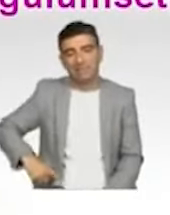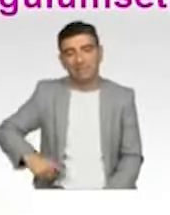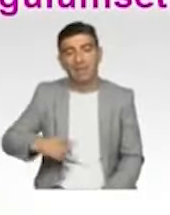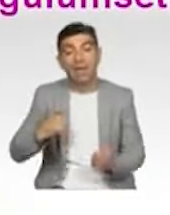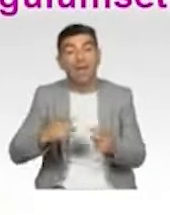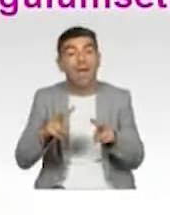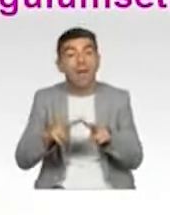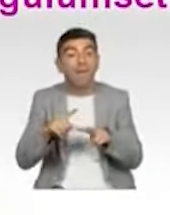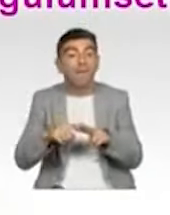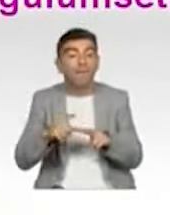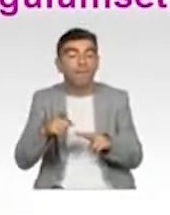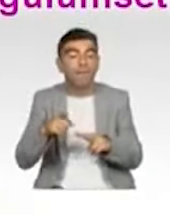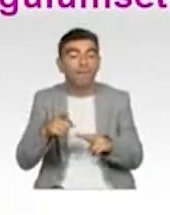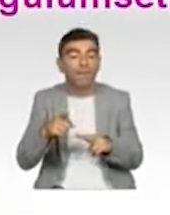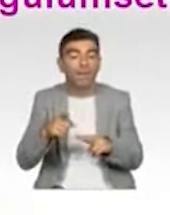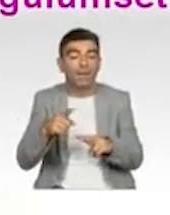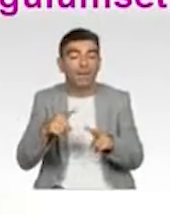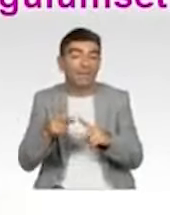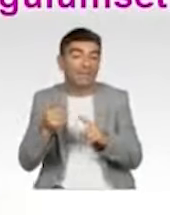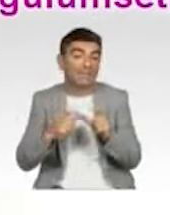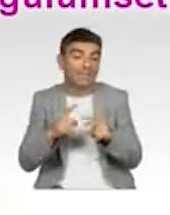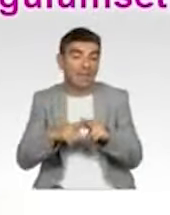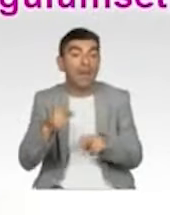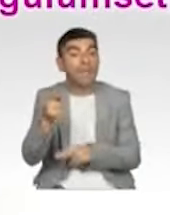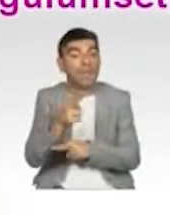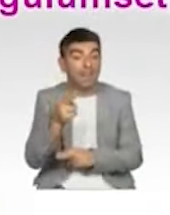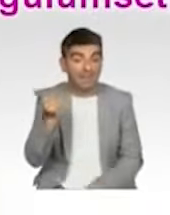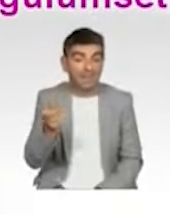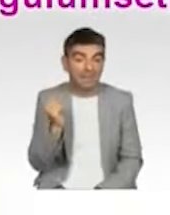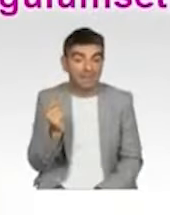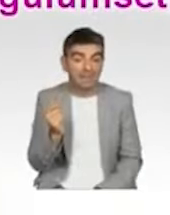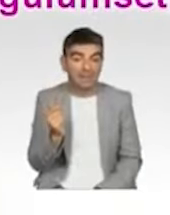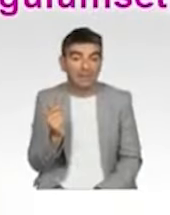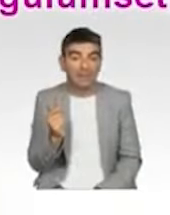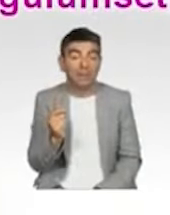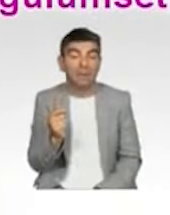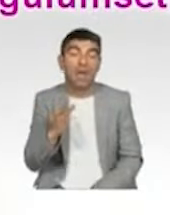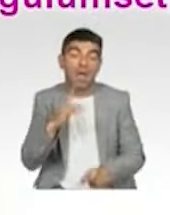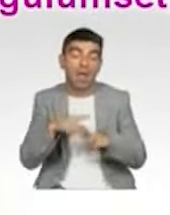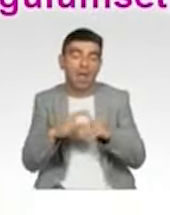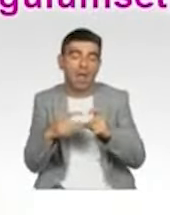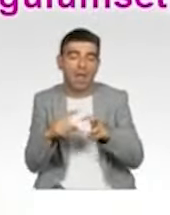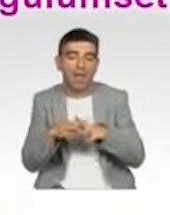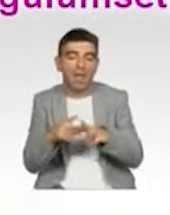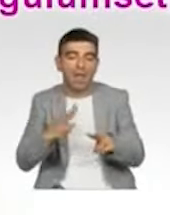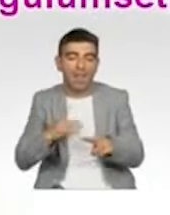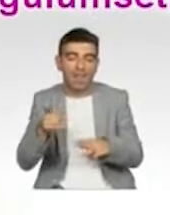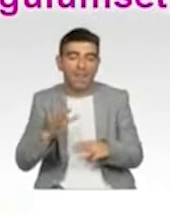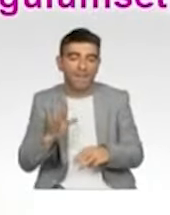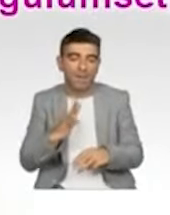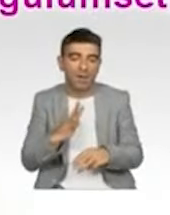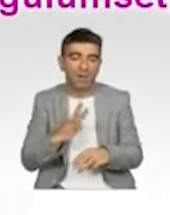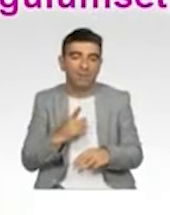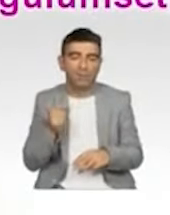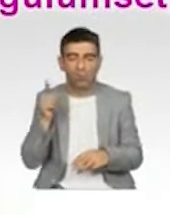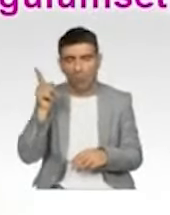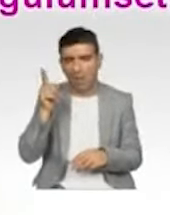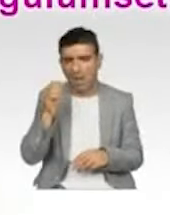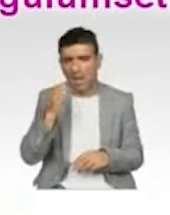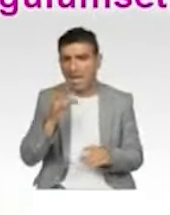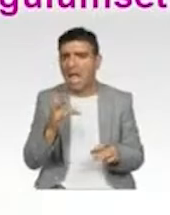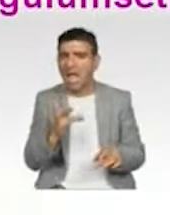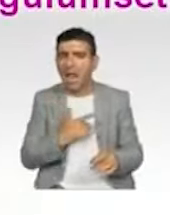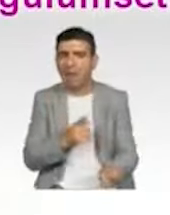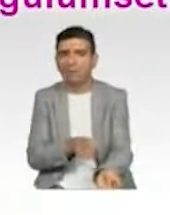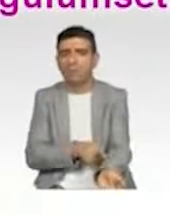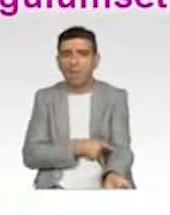Nerelisin? Manisalıyım hocam. Bilirler. Nerelisin? Balıkesirliyim hocam. Hani genelde Ege'de. Ha? Genelde Ege'de. Onlar da genetik kalp damar